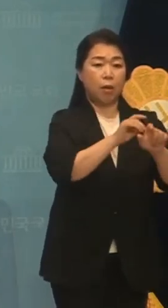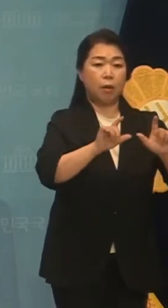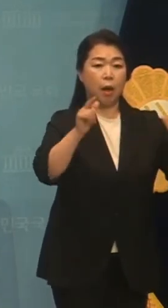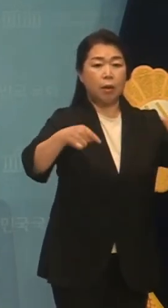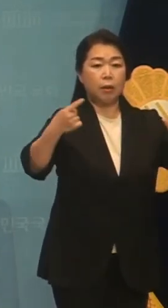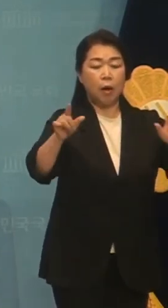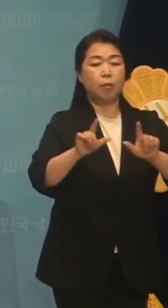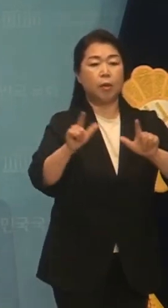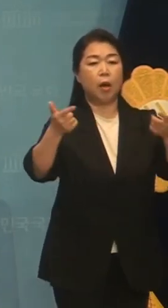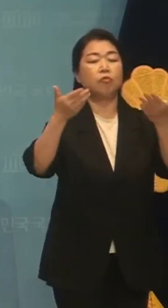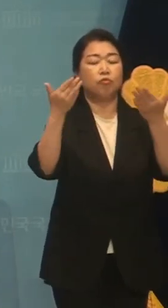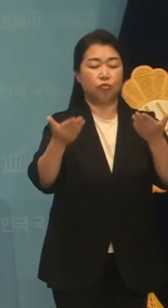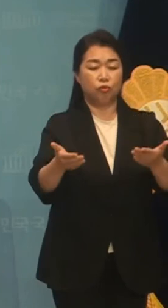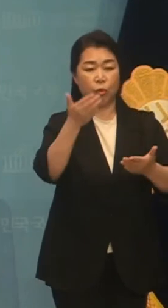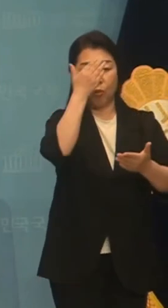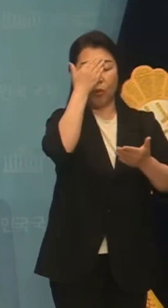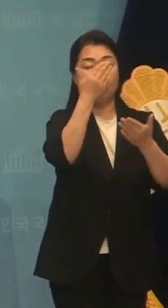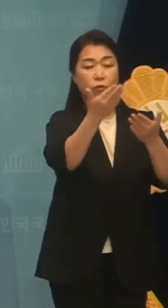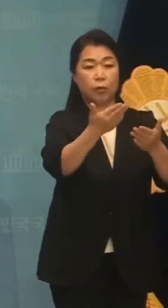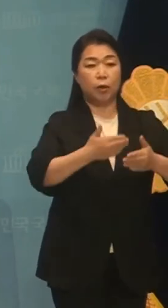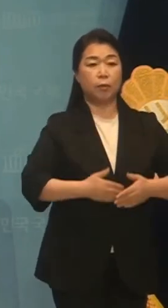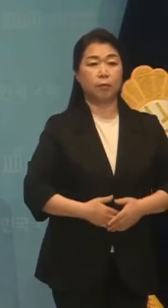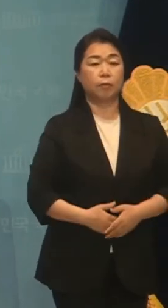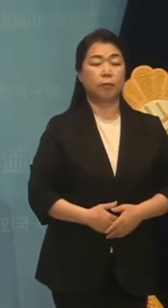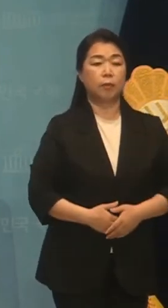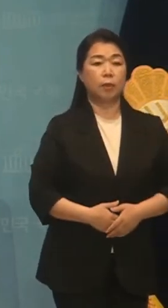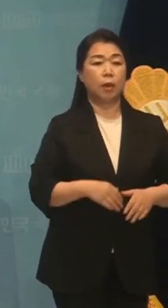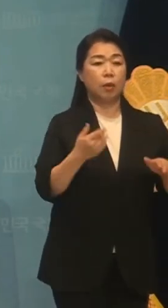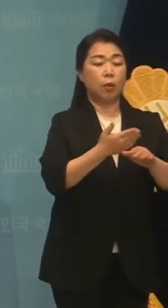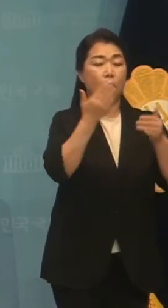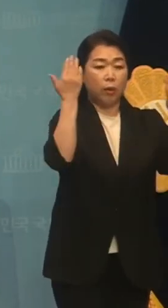다음 날 유급 휴가를 부여합니다. 그 밖에